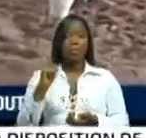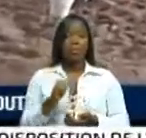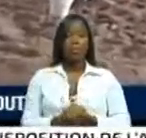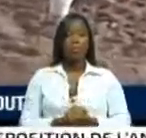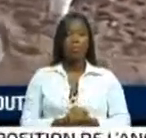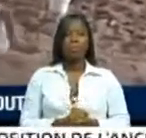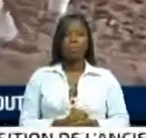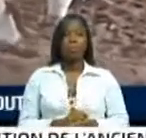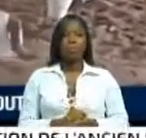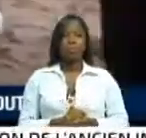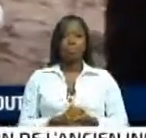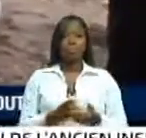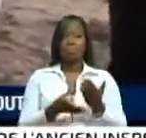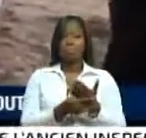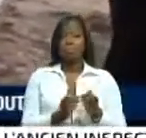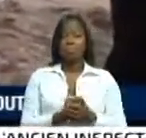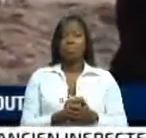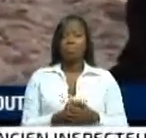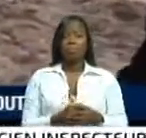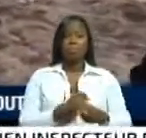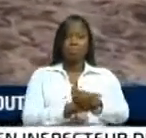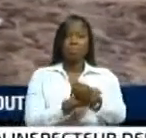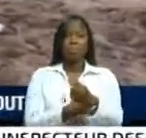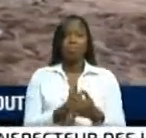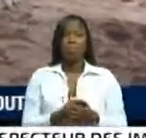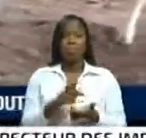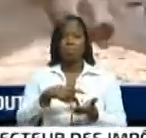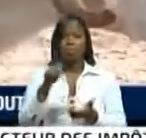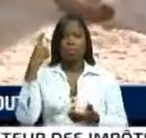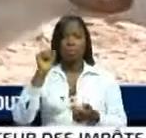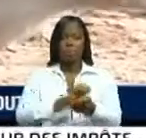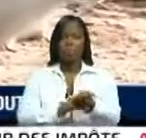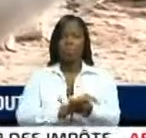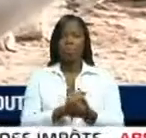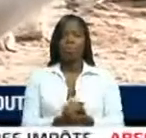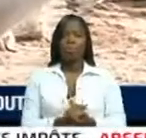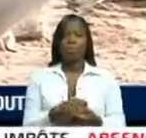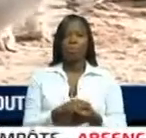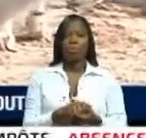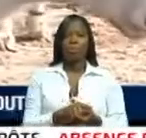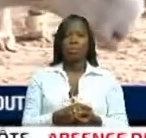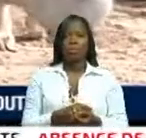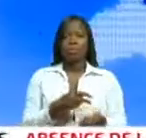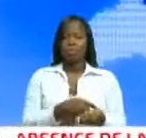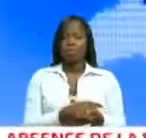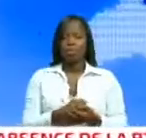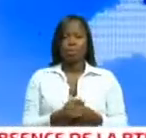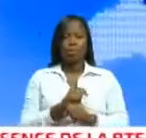engagé de la mine de vous composé essentiellement d'enfants qu'ils paient pour le lavage des luminaires et les petites courses